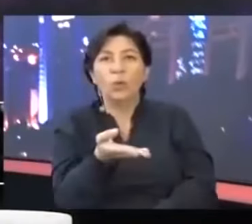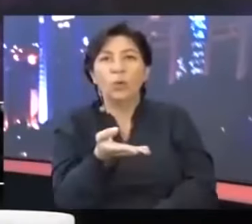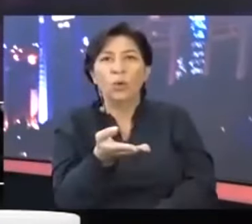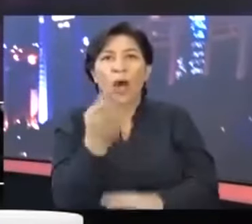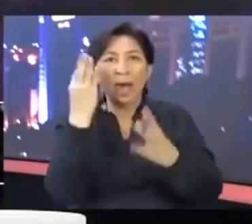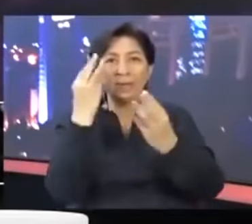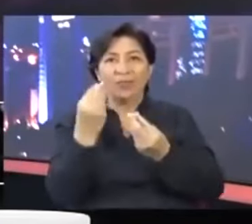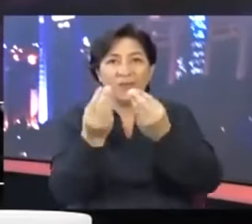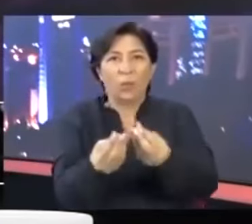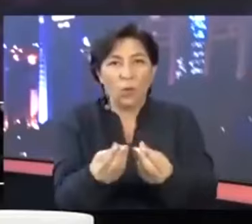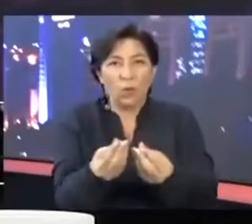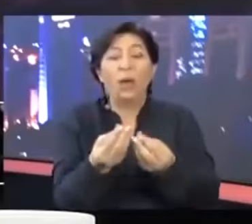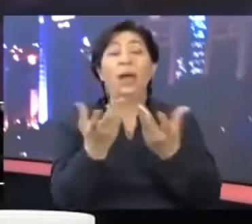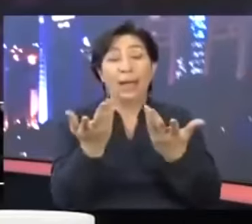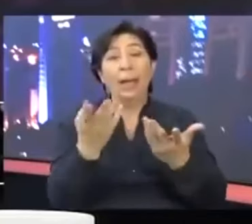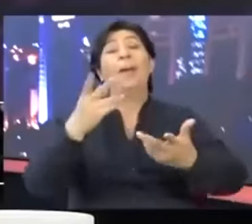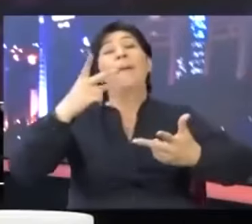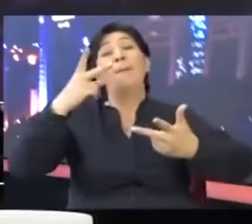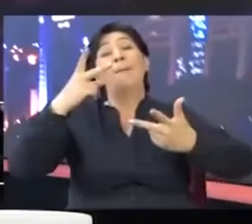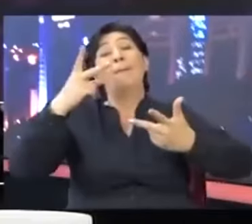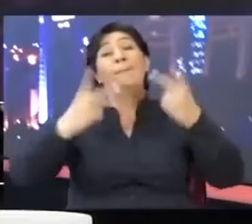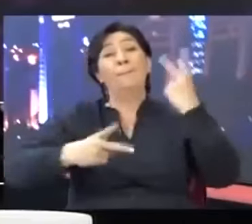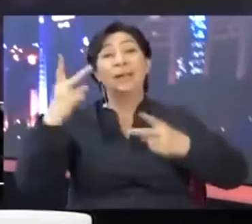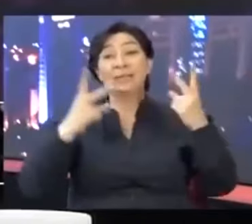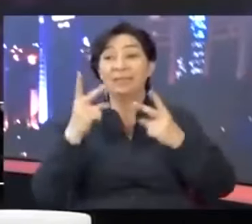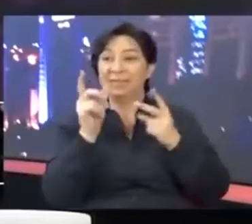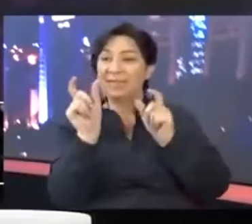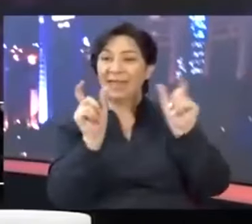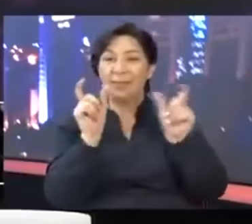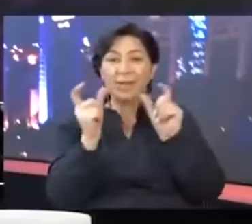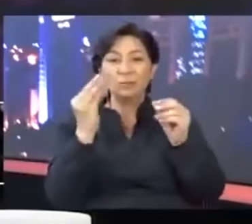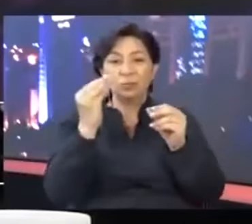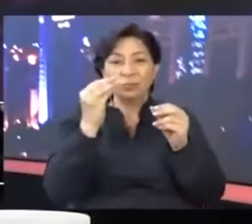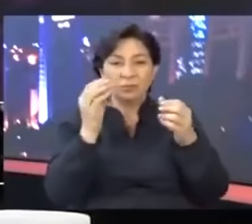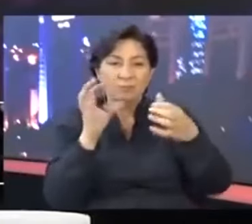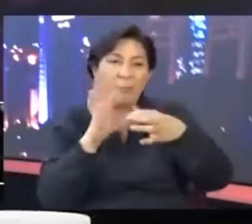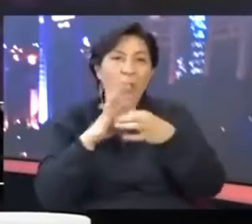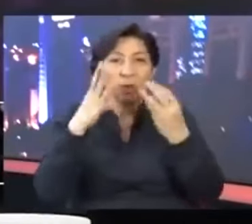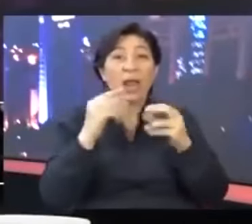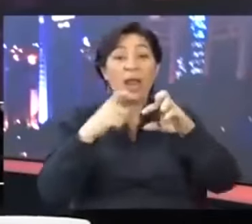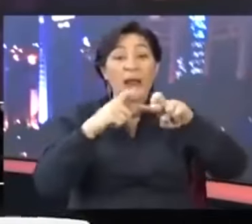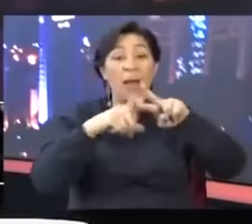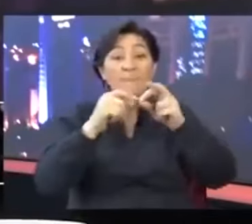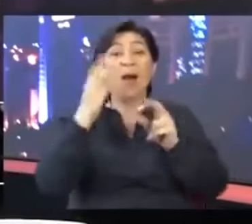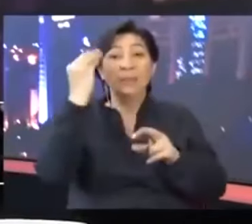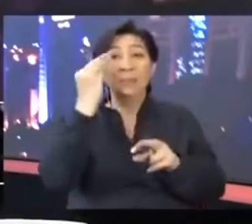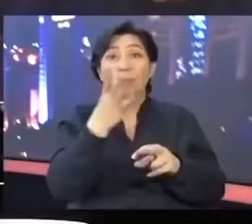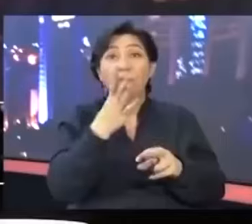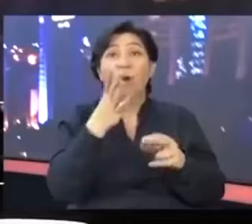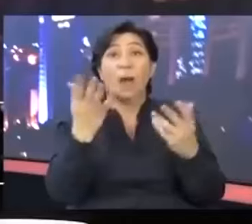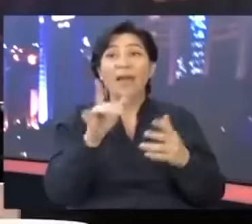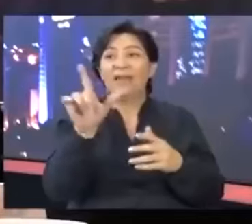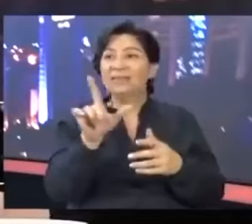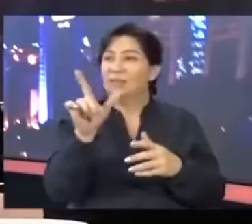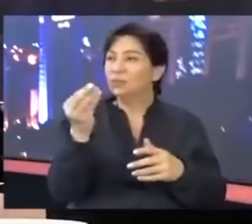anlamını vererek çeviriyor Şimdi belli şekilde bu terminoloji çok haşır neşir olmuş kimseler Rabb'in o anlamını biliyor ama h e